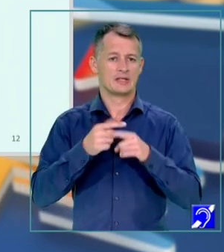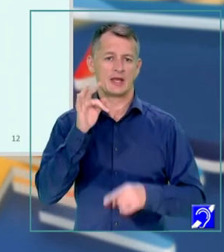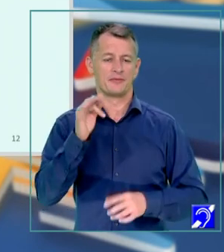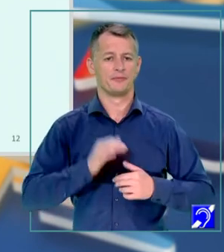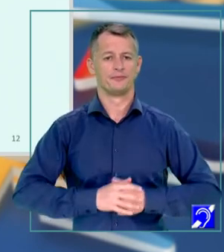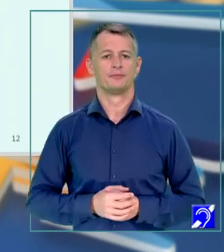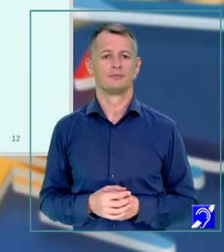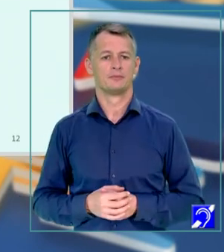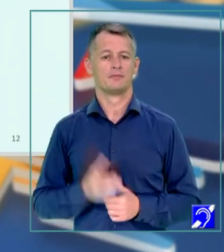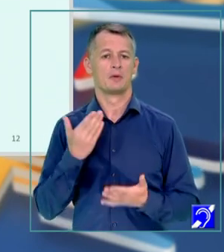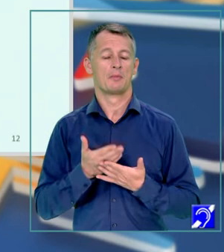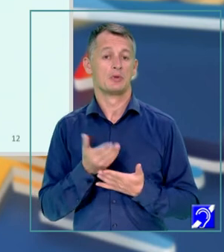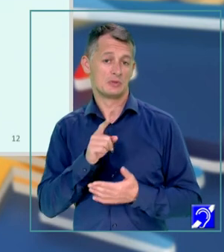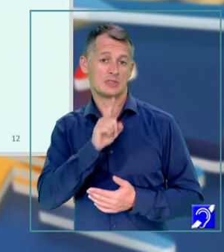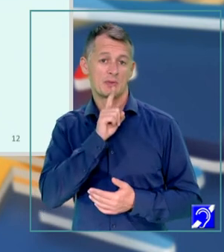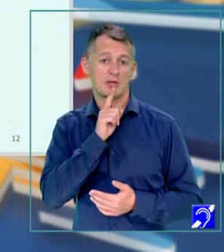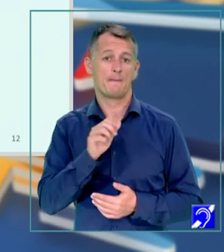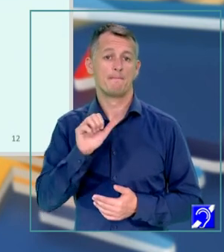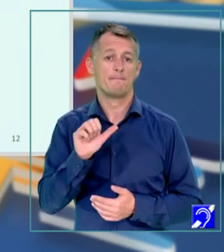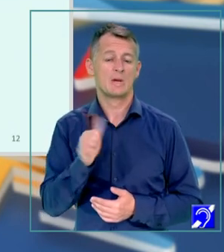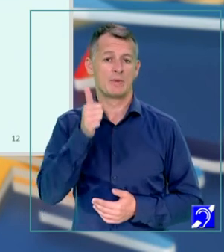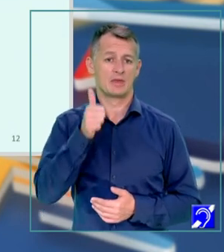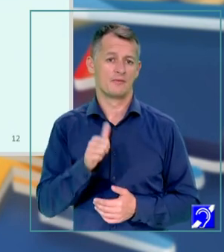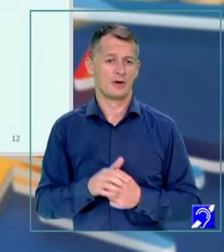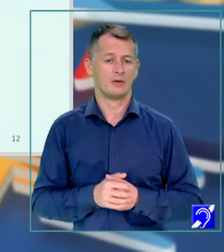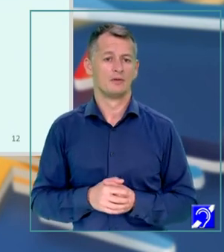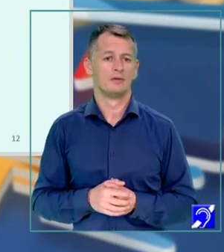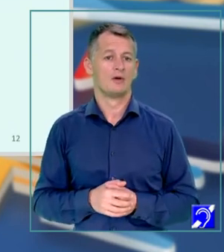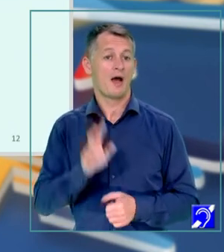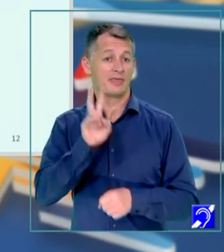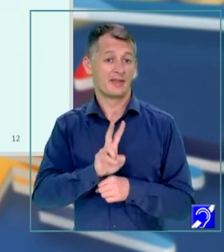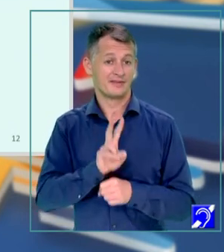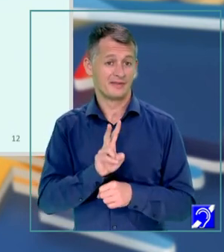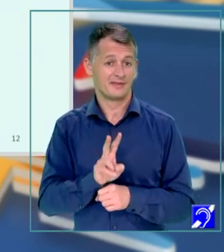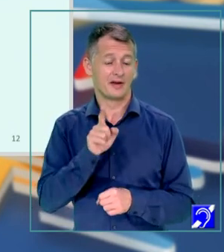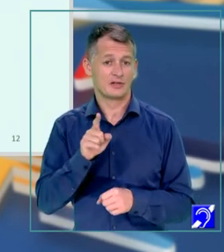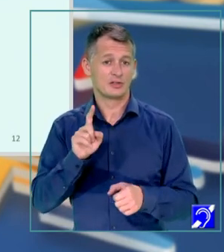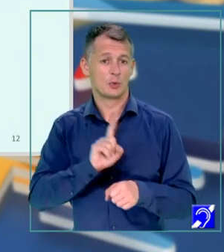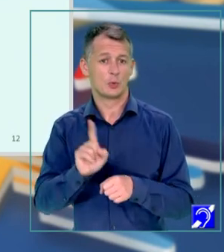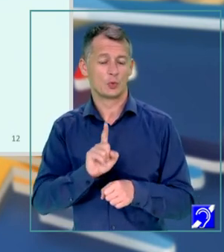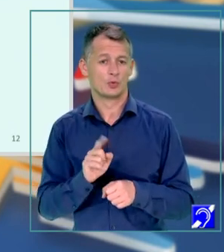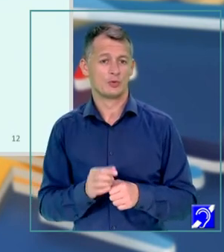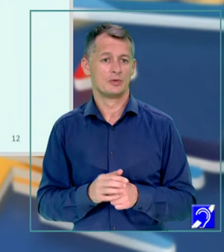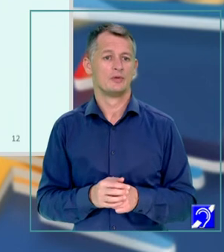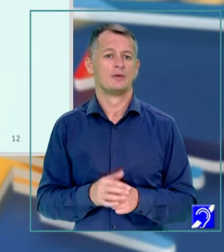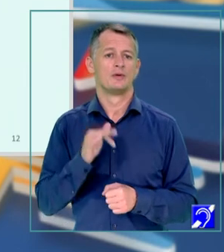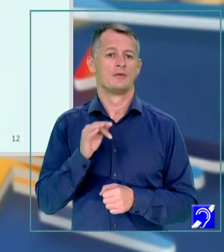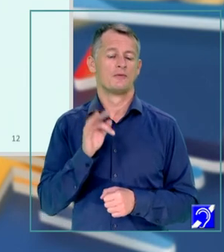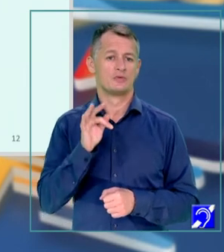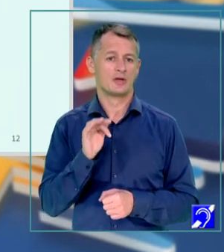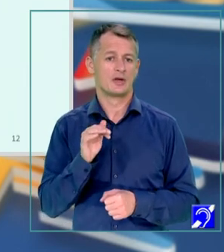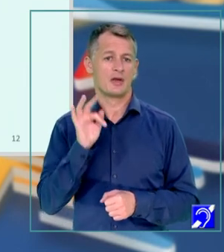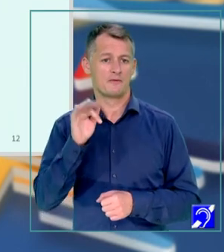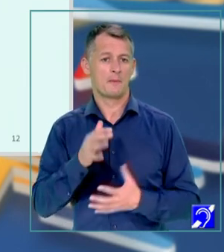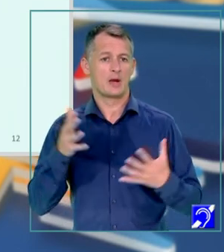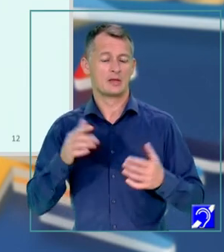definiție al funcției se înnoiește primitivă a funcției f Atenție că acest lucru presupune evident că funcție mare este o funcție